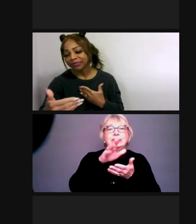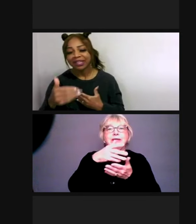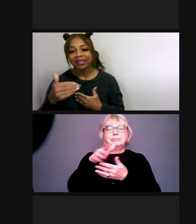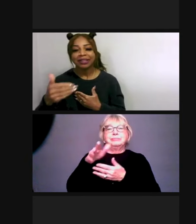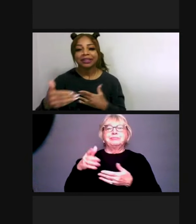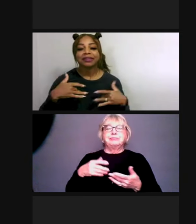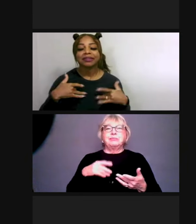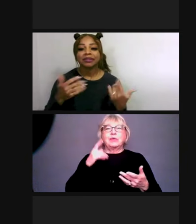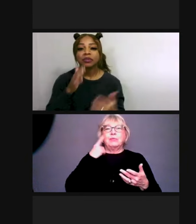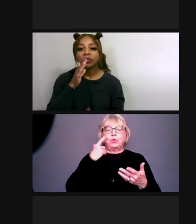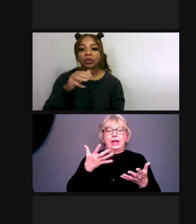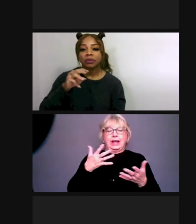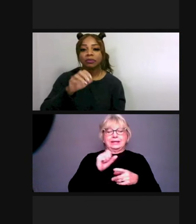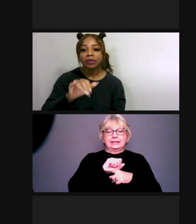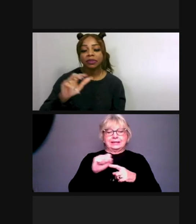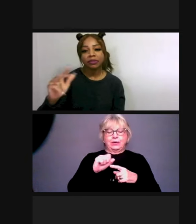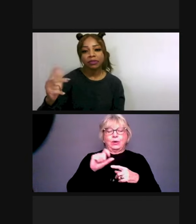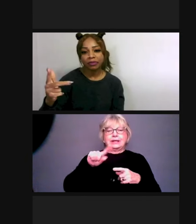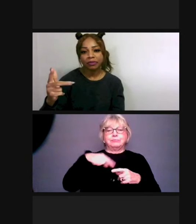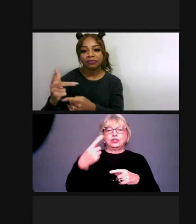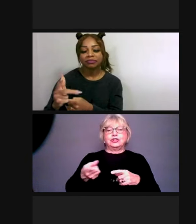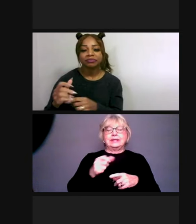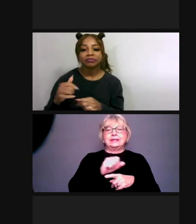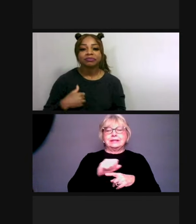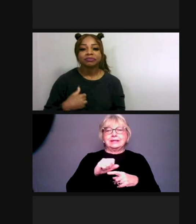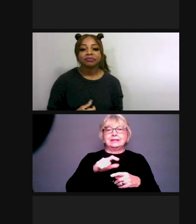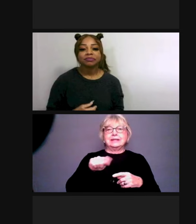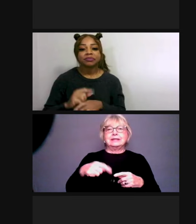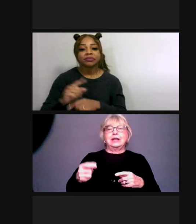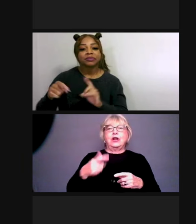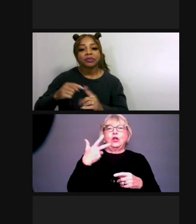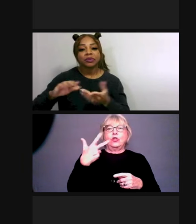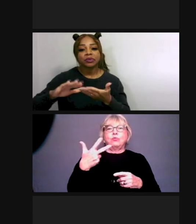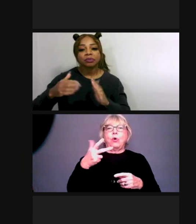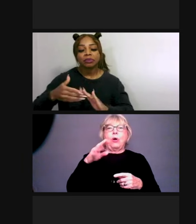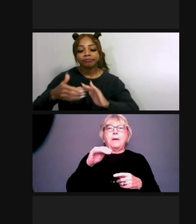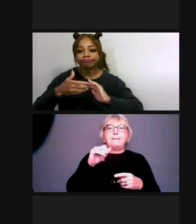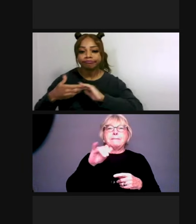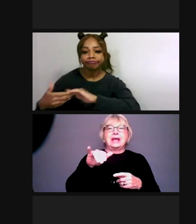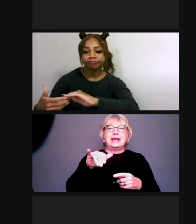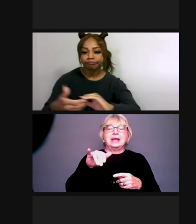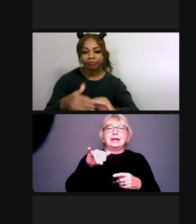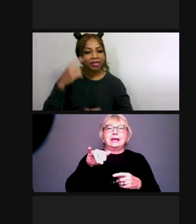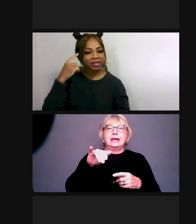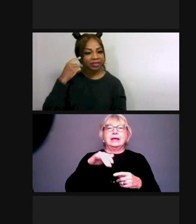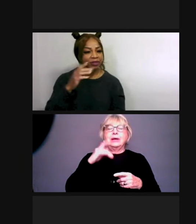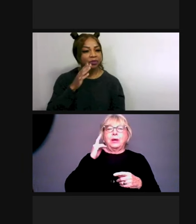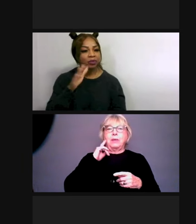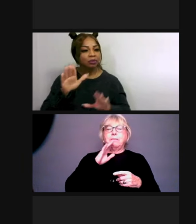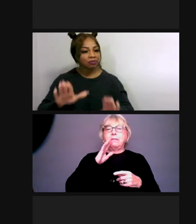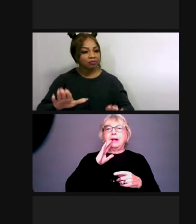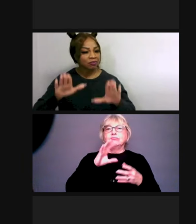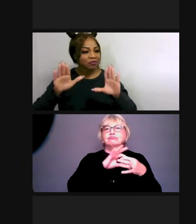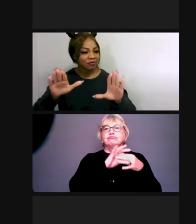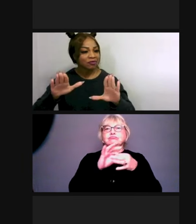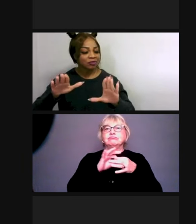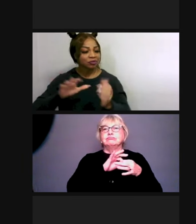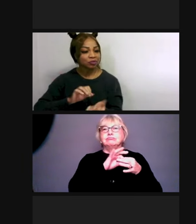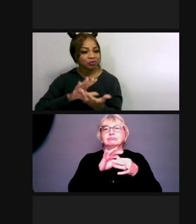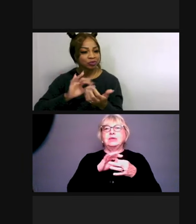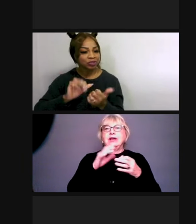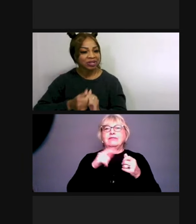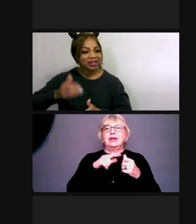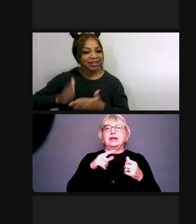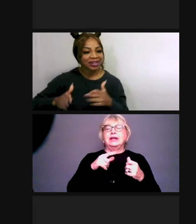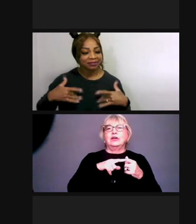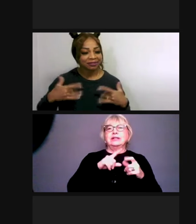prochaine la prochaine donc ce sera le 3 mai et on parle de collaboration entre communautés ou au sein